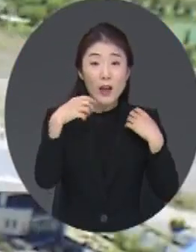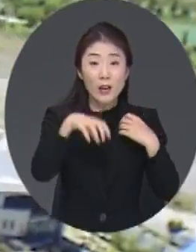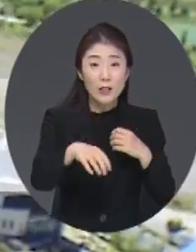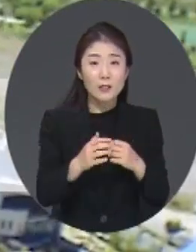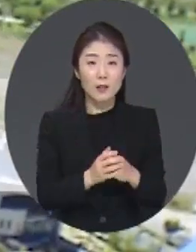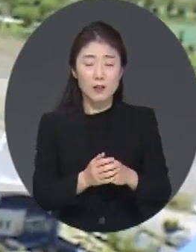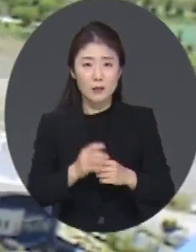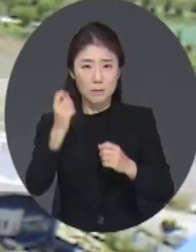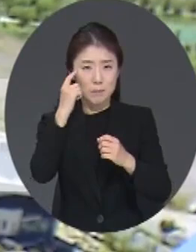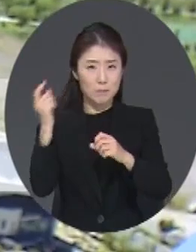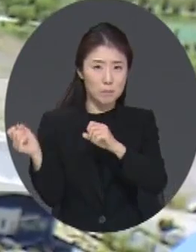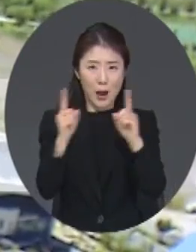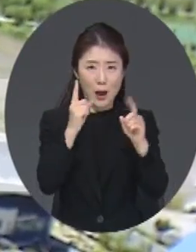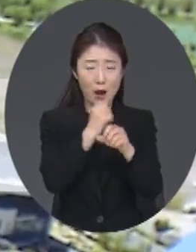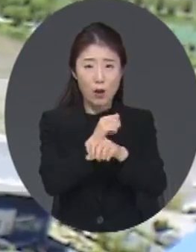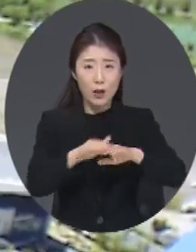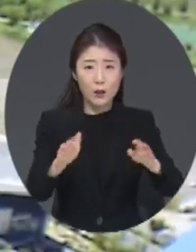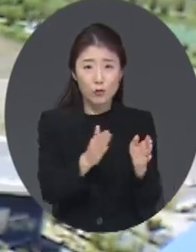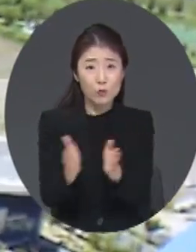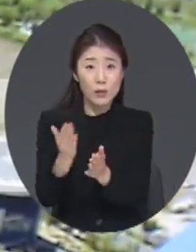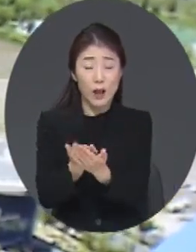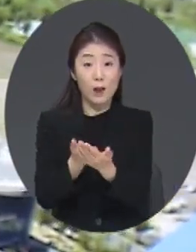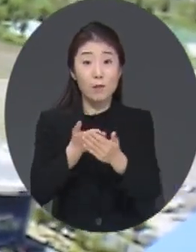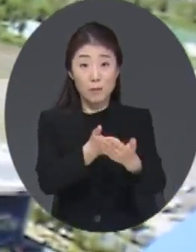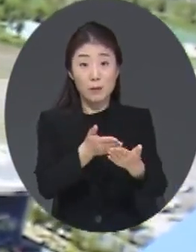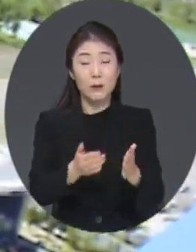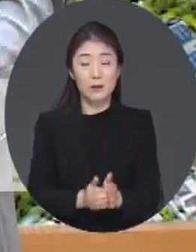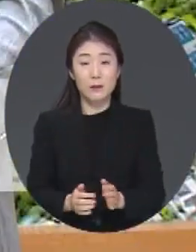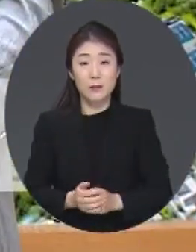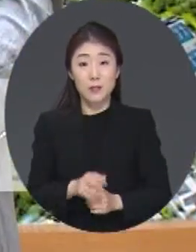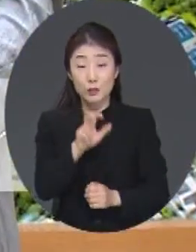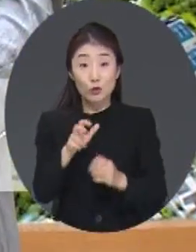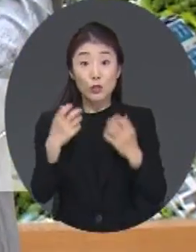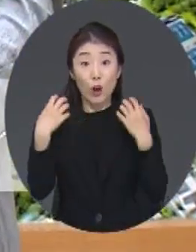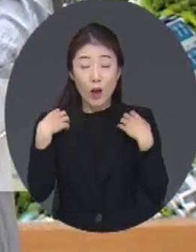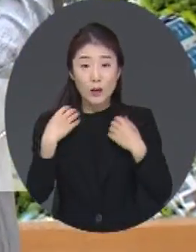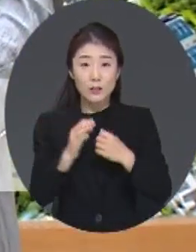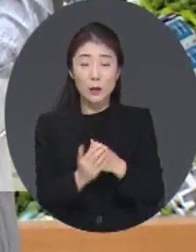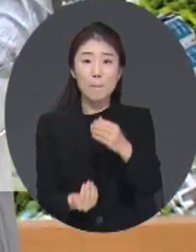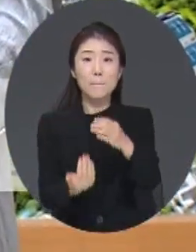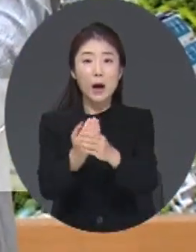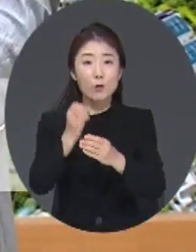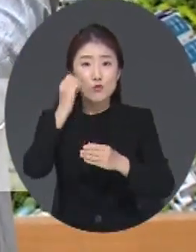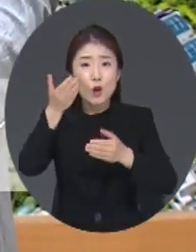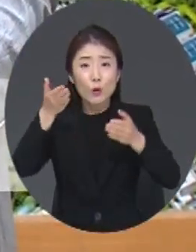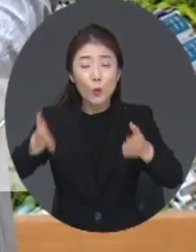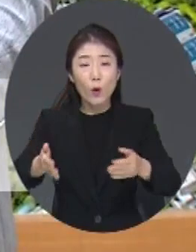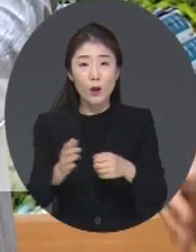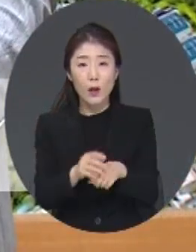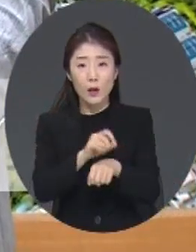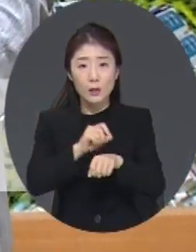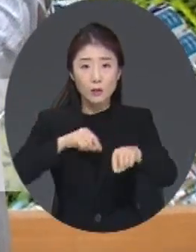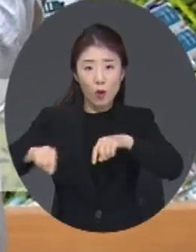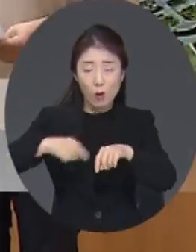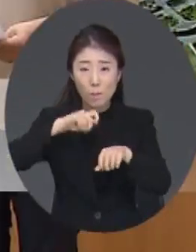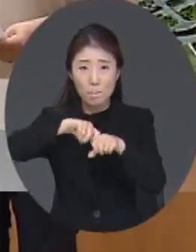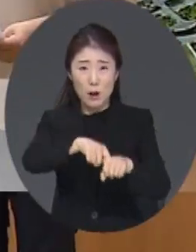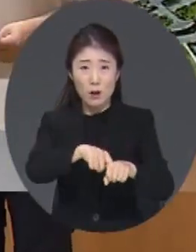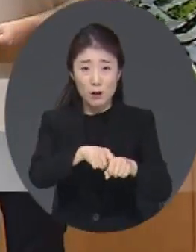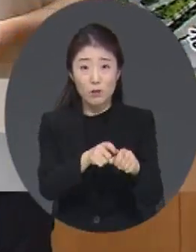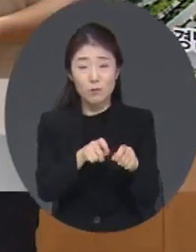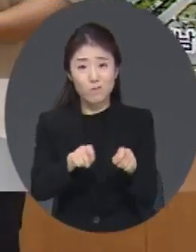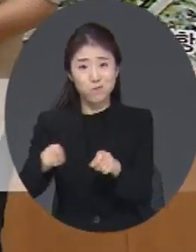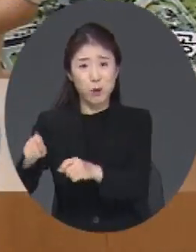대안 마련을 촉구했습니다. 시민단체들은 진주시가 사건 발생 9개월이 지나도록 행정처분을 미루고